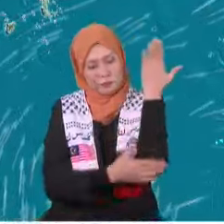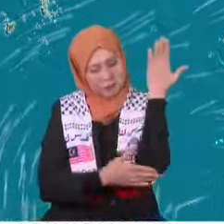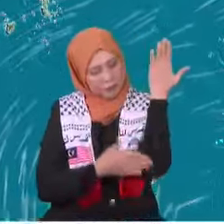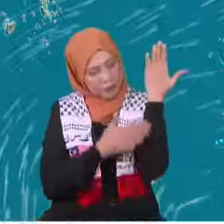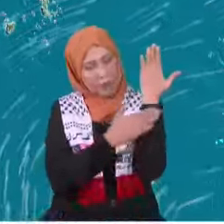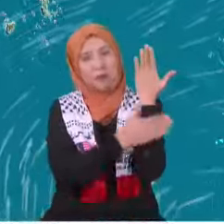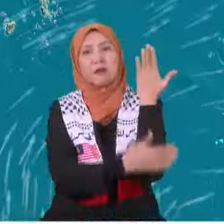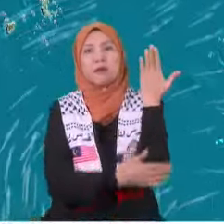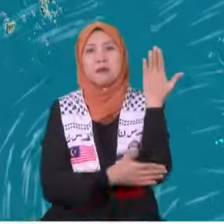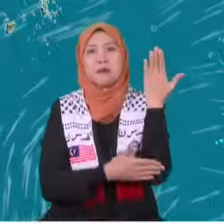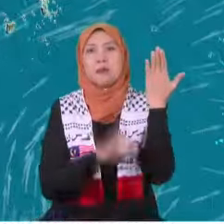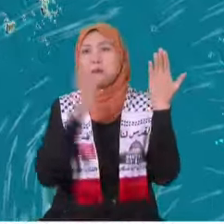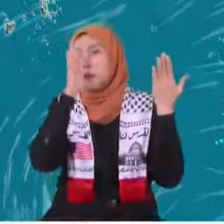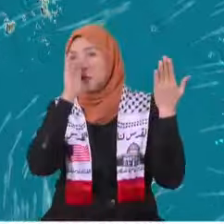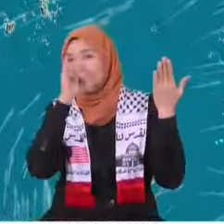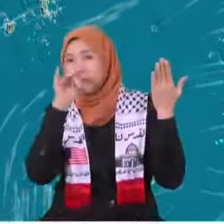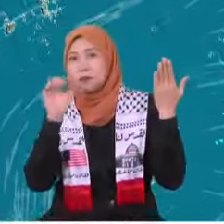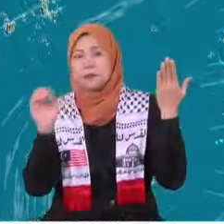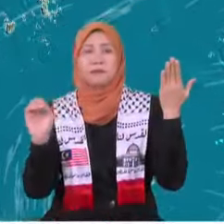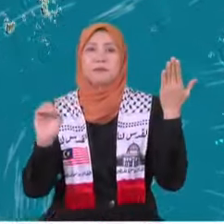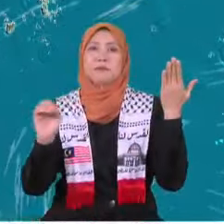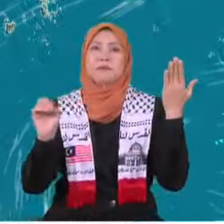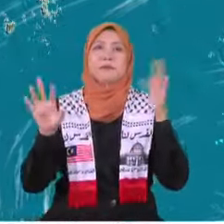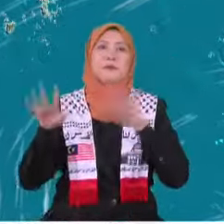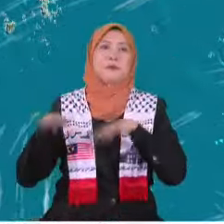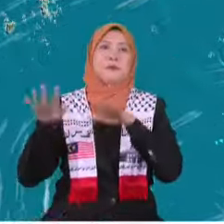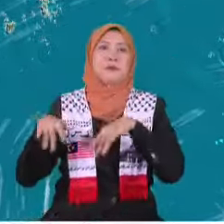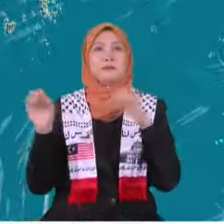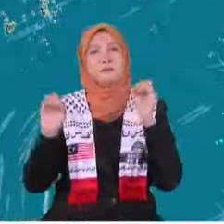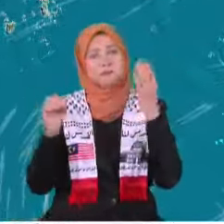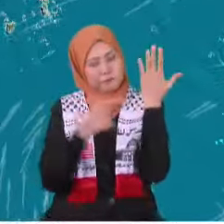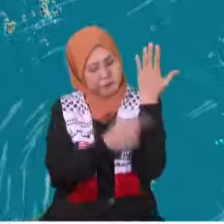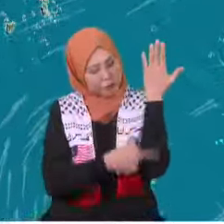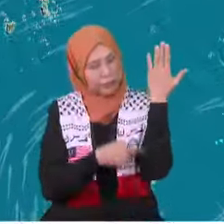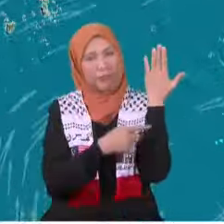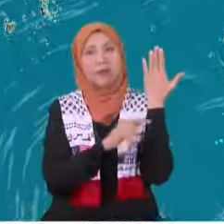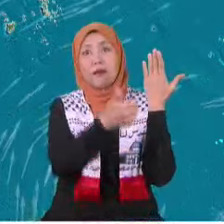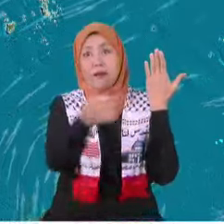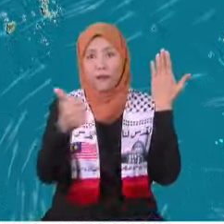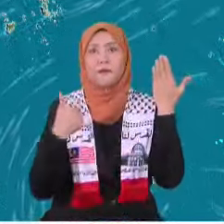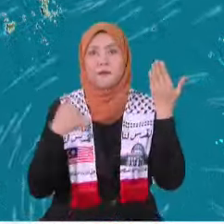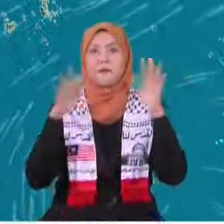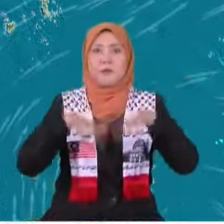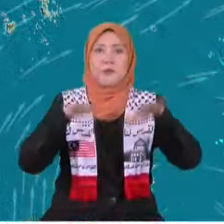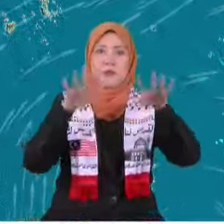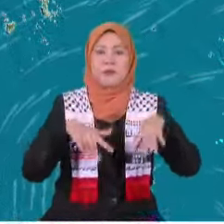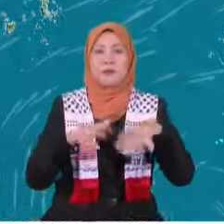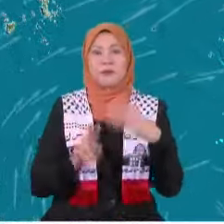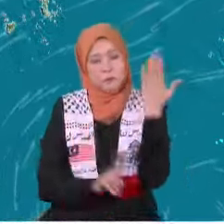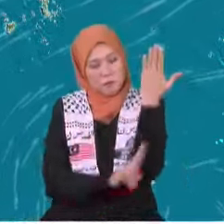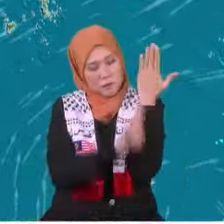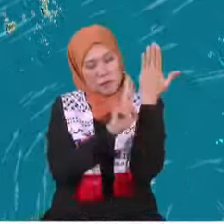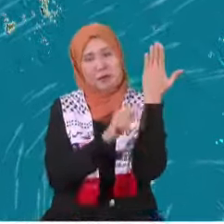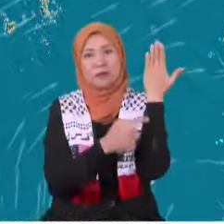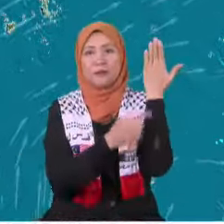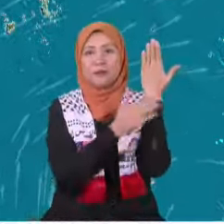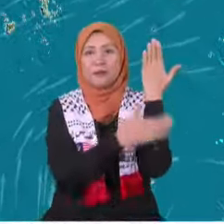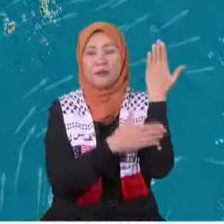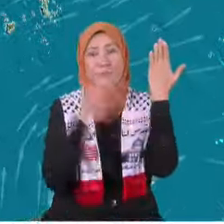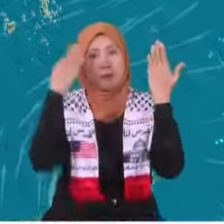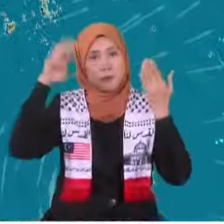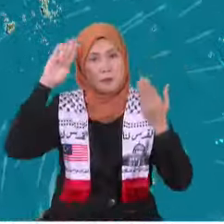pada ketika ini. Hanya di negeri Melaka sahaja buat masa kini tidak mengalami hujan. Hujan yang berlaku di bahagian utara melibatkan